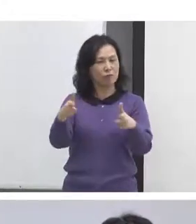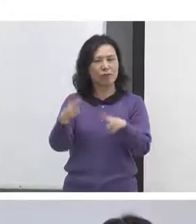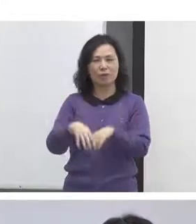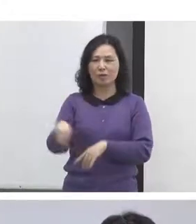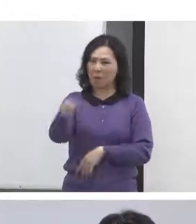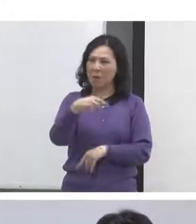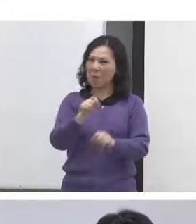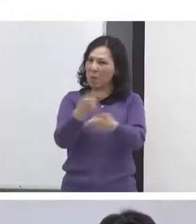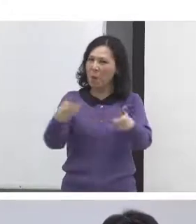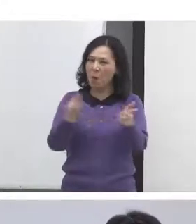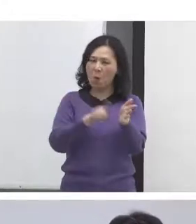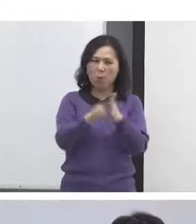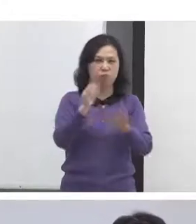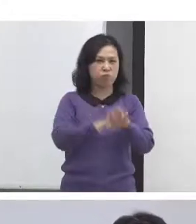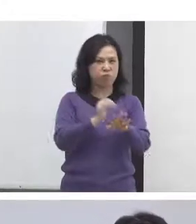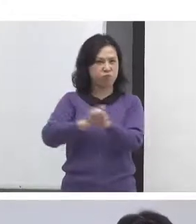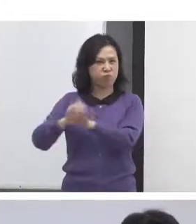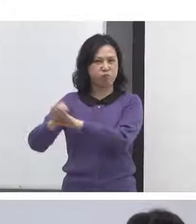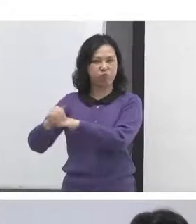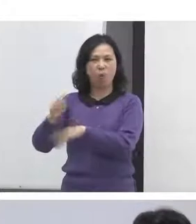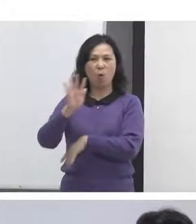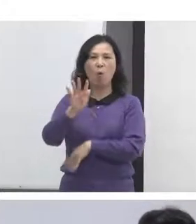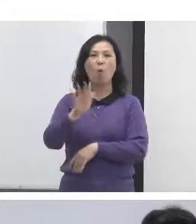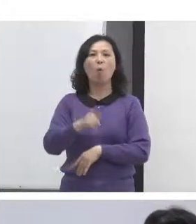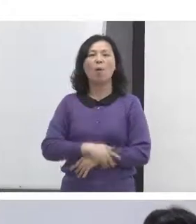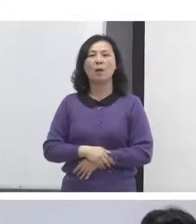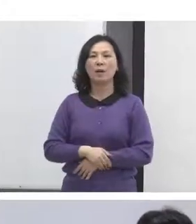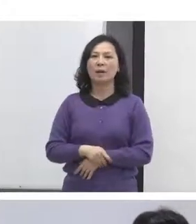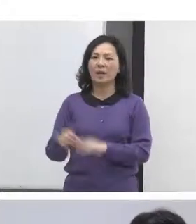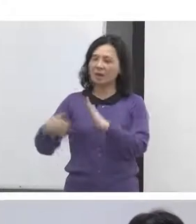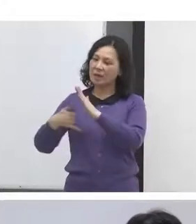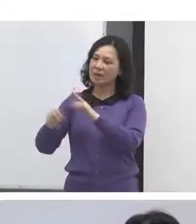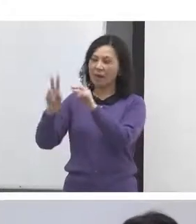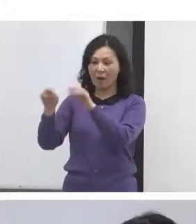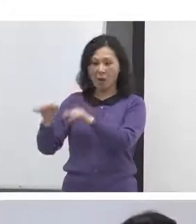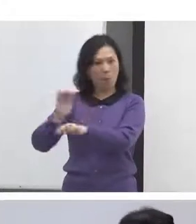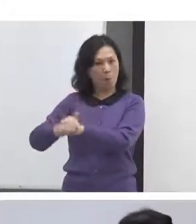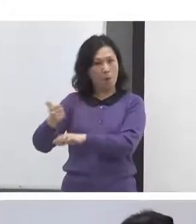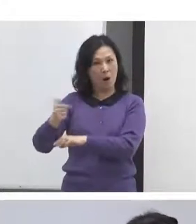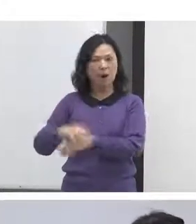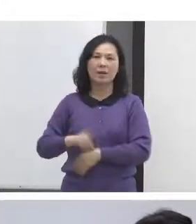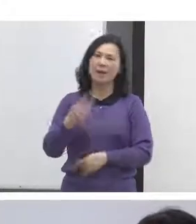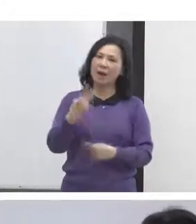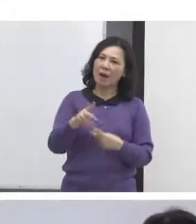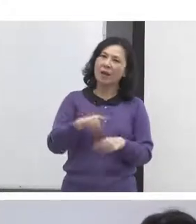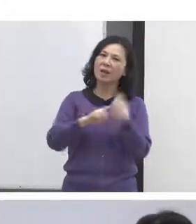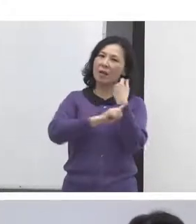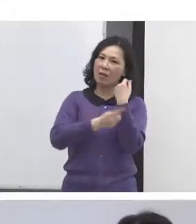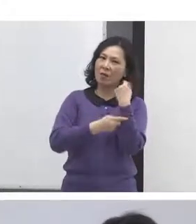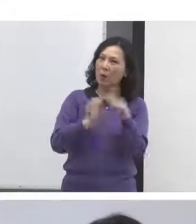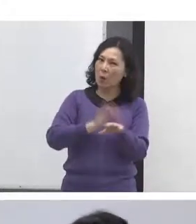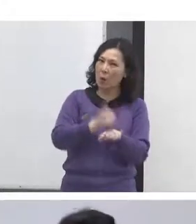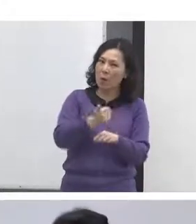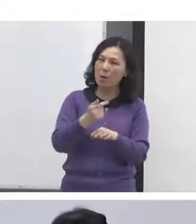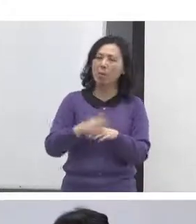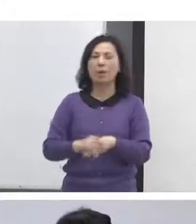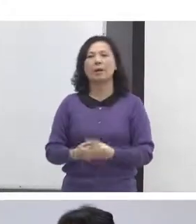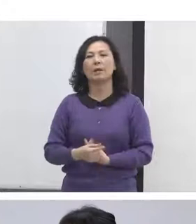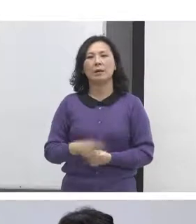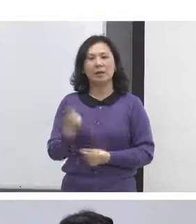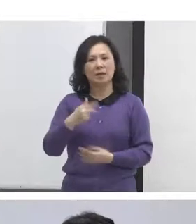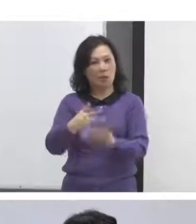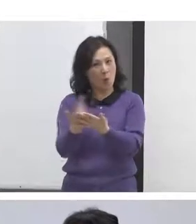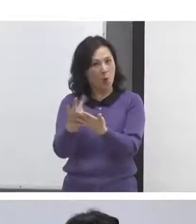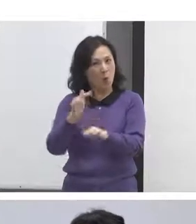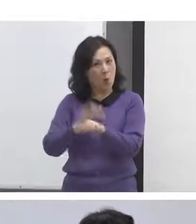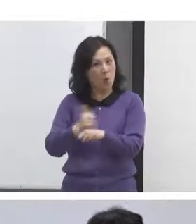样的人，主要是这五种，就是传统想的这个电脑宅，然后也有像法律的人，像我跟伊莎贝，那也有像艺术